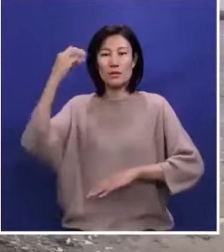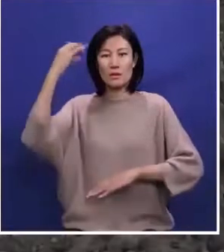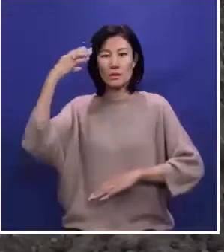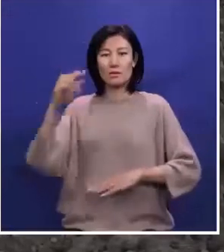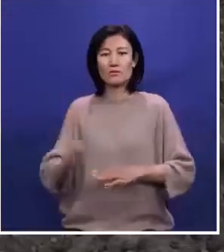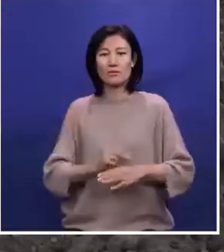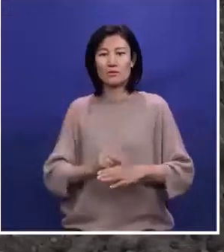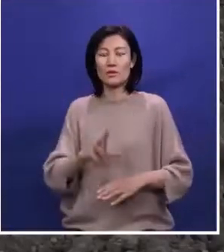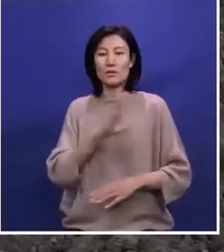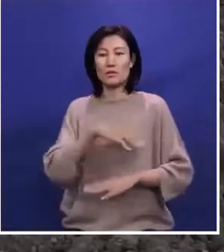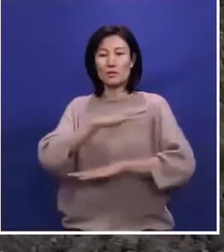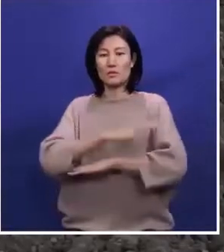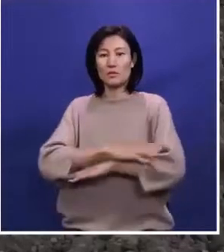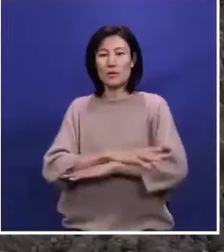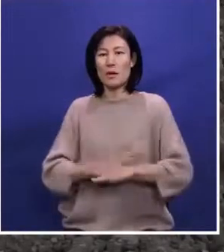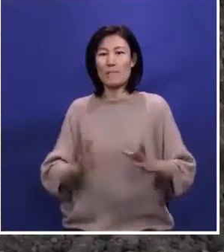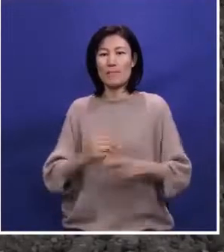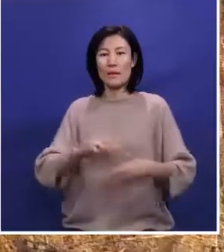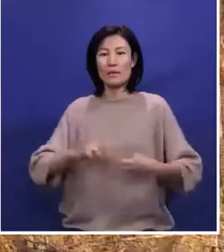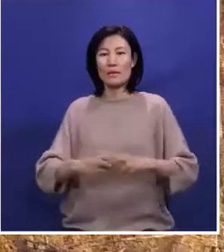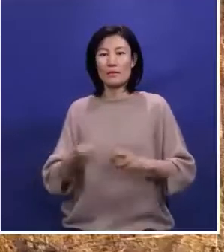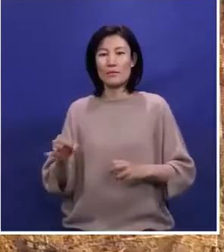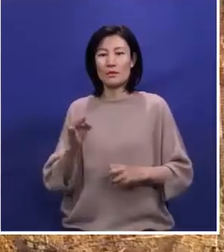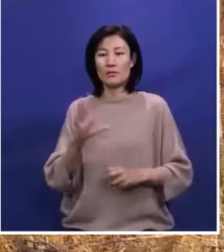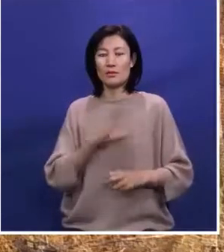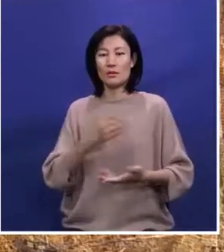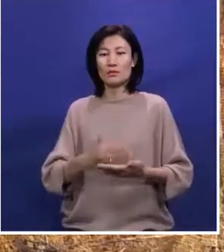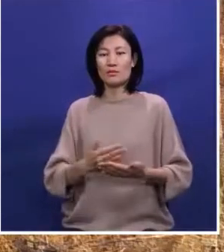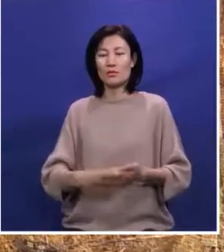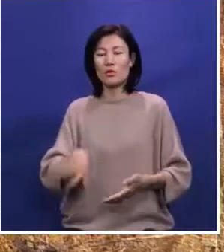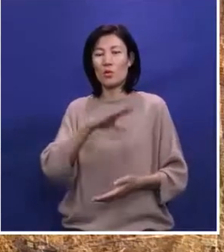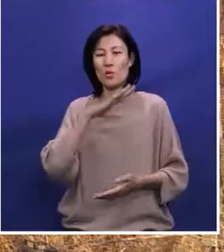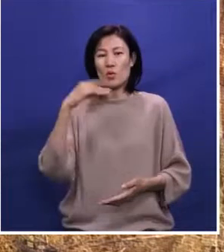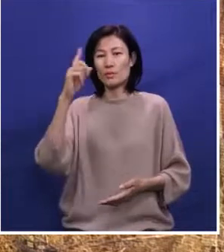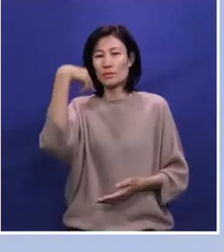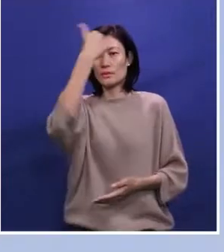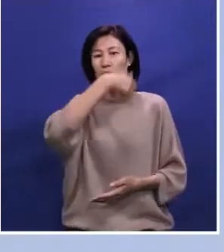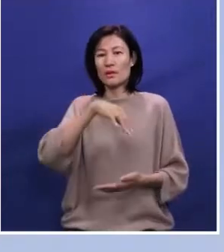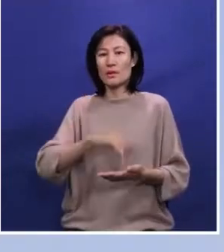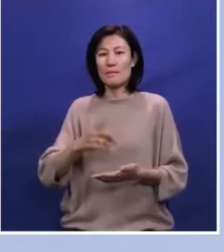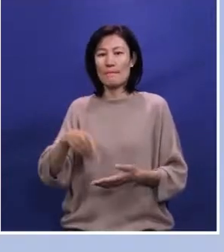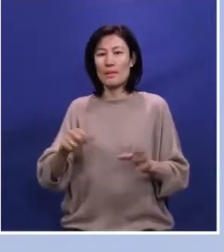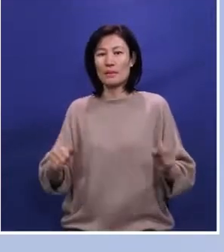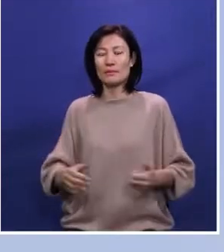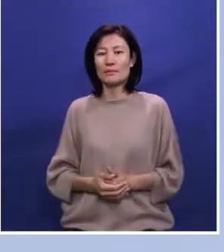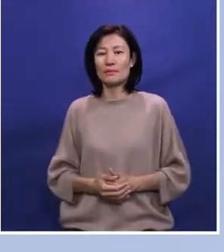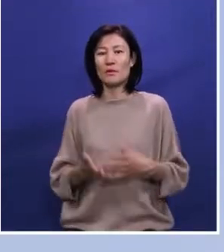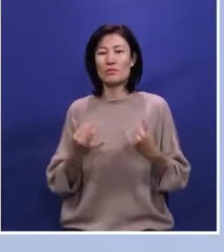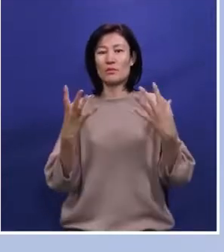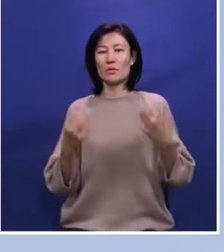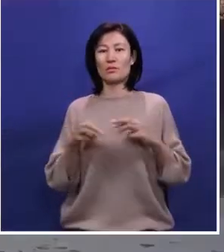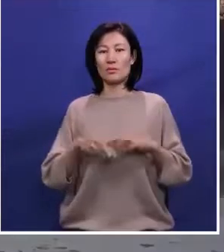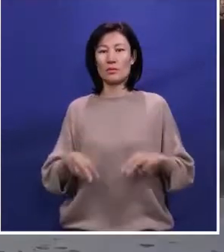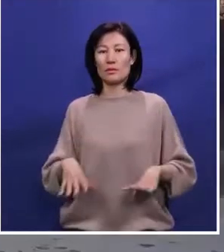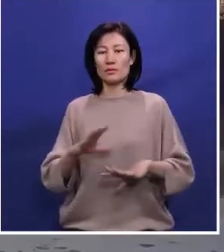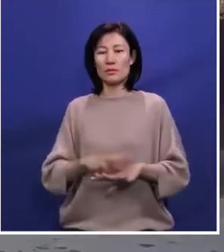желілерімен қамтамасыз ету күн тәртібіндегі басты мәселелердің бірі болатын. Себебі талай жылдан бері мұндағы бағаналардың тозығы жеткен. Ал бүгінде